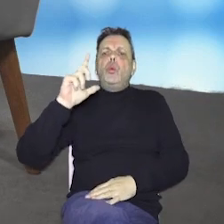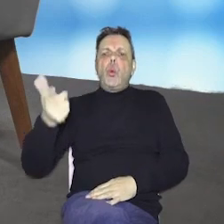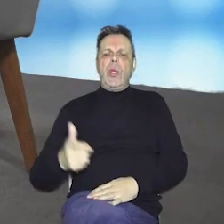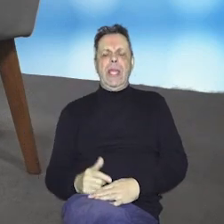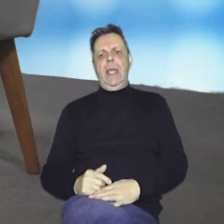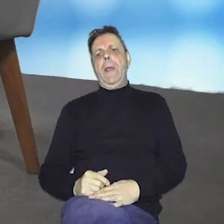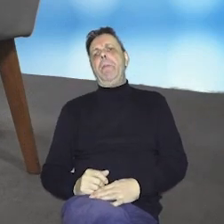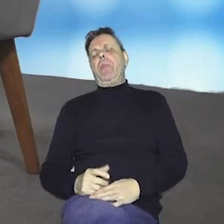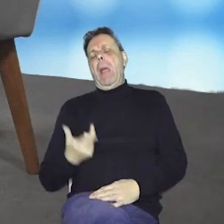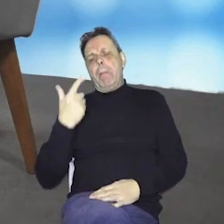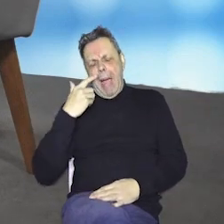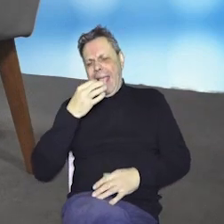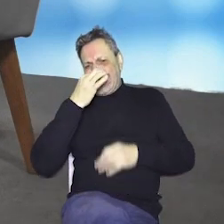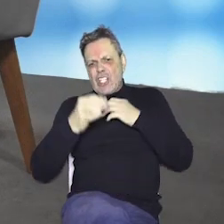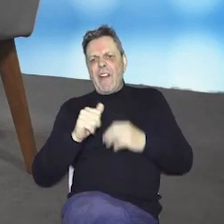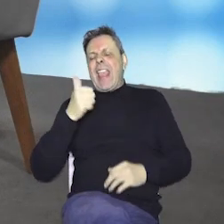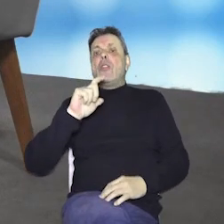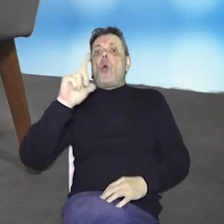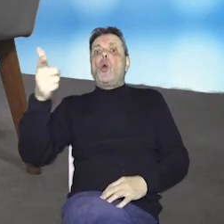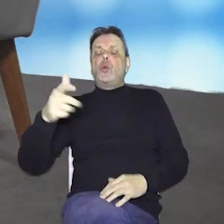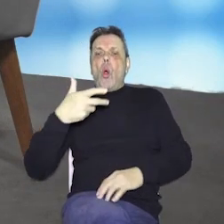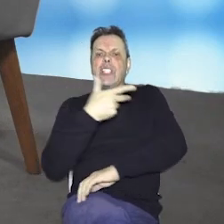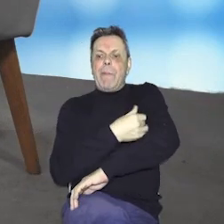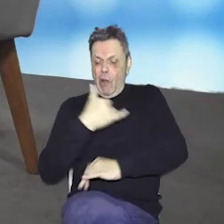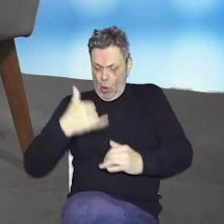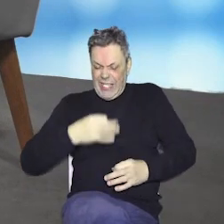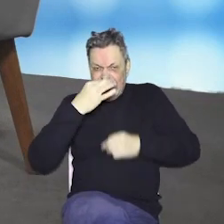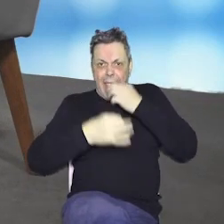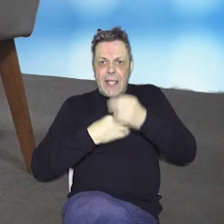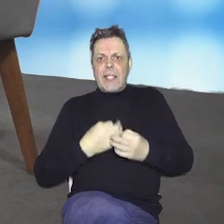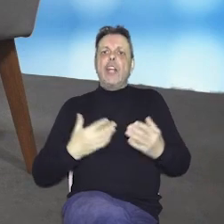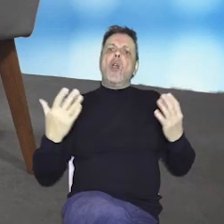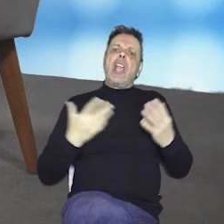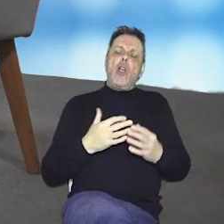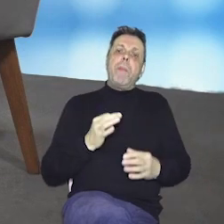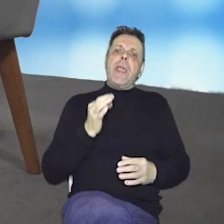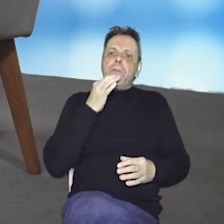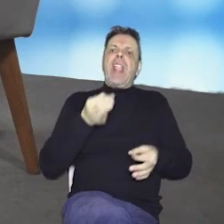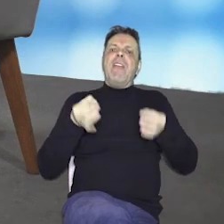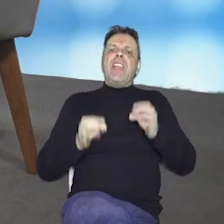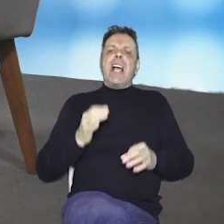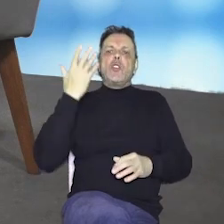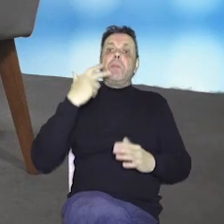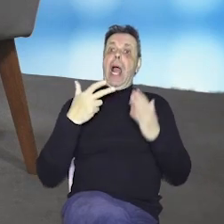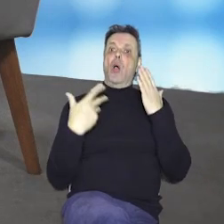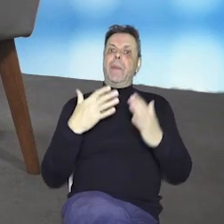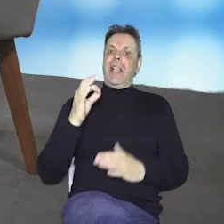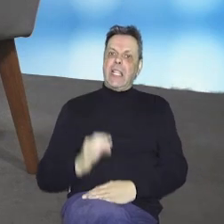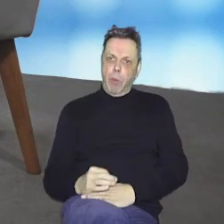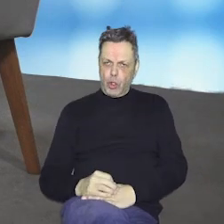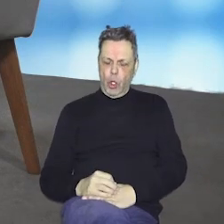pa preliminarna istraživanja jednog drugog cjepiva koje je sada u istraživanju je da bi efikasnost bila 80%,